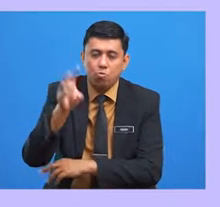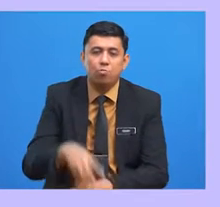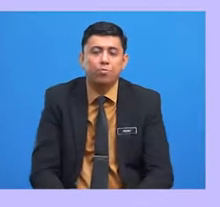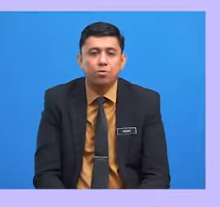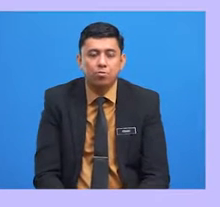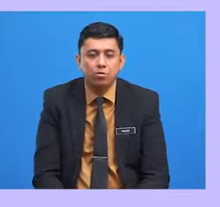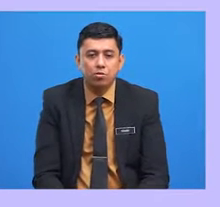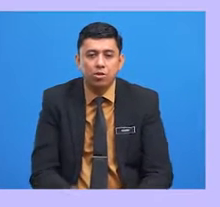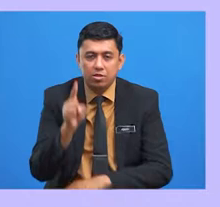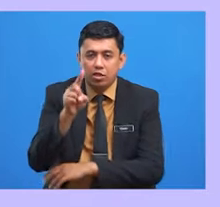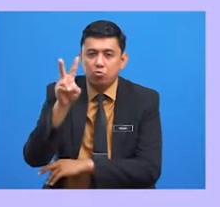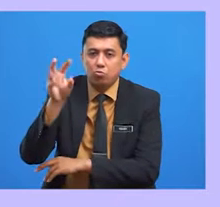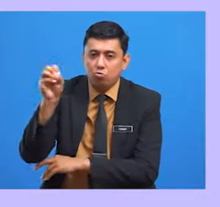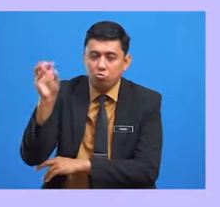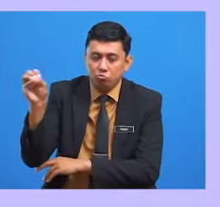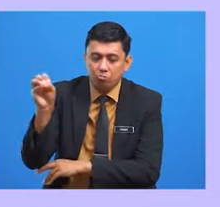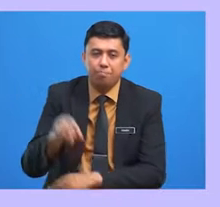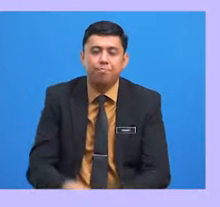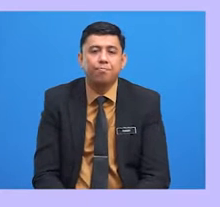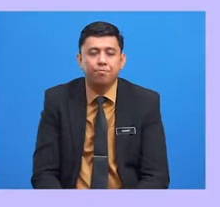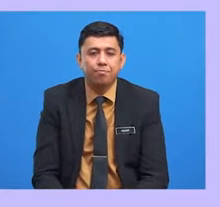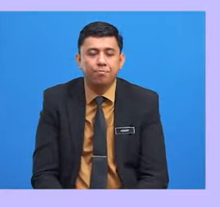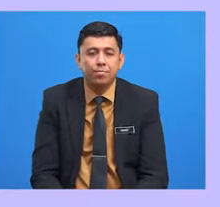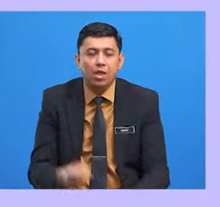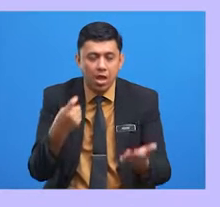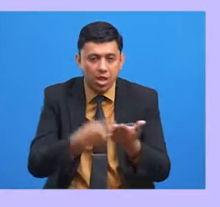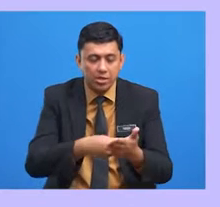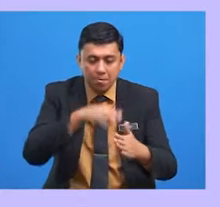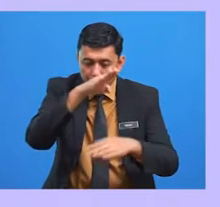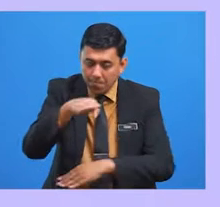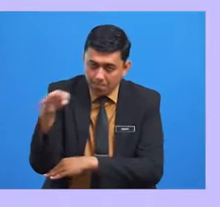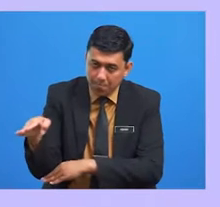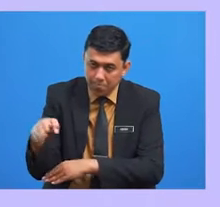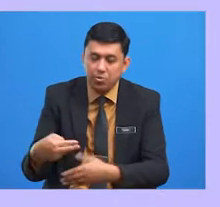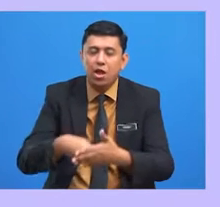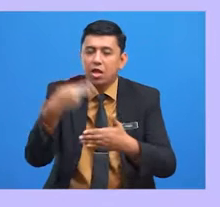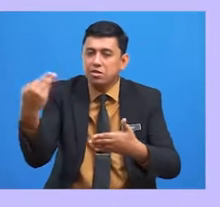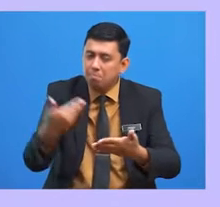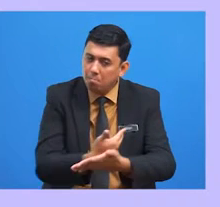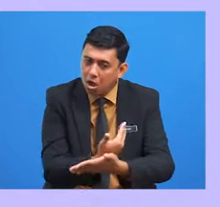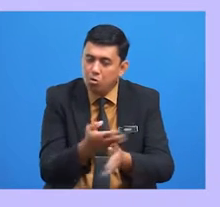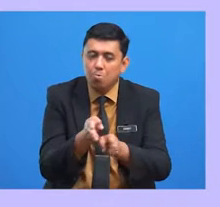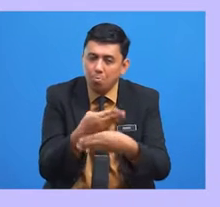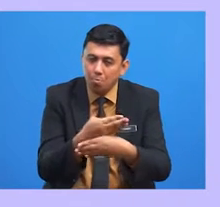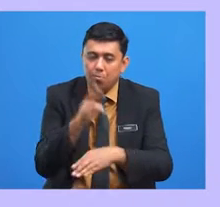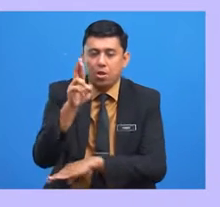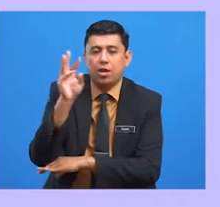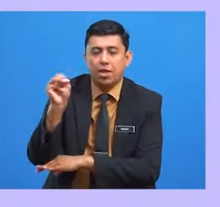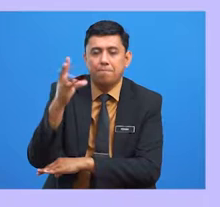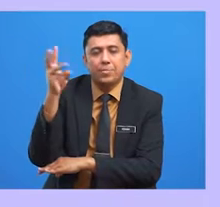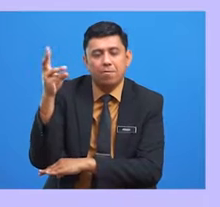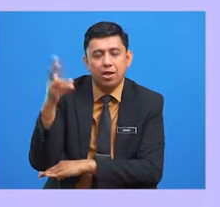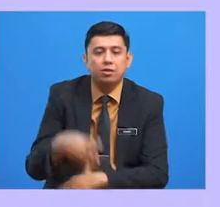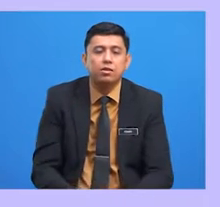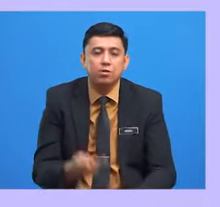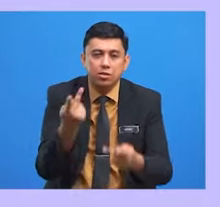hasilnya RM1,200. Apabila harga menurun, jumlah hasil baru terbentuk iaitu